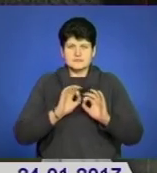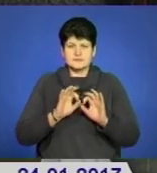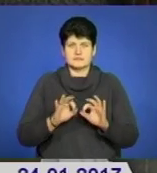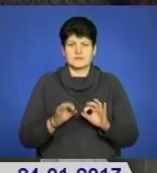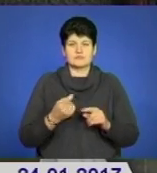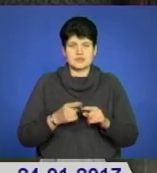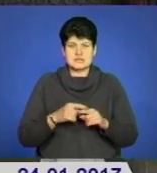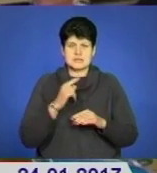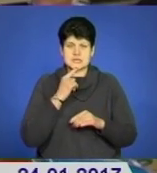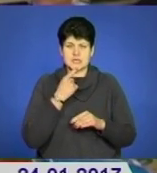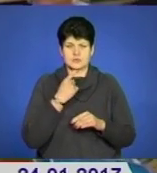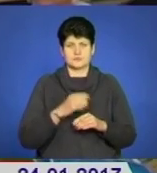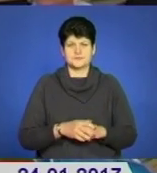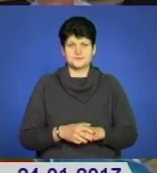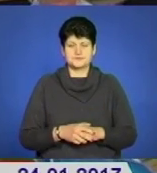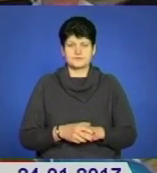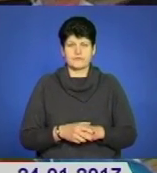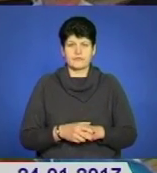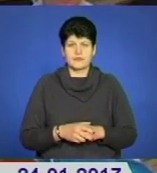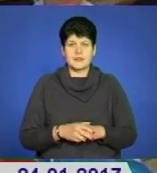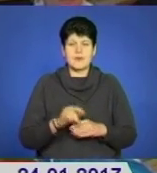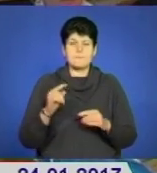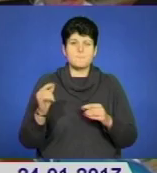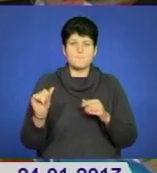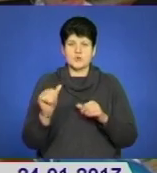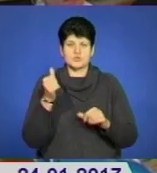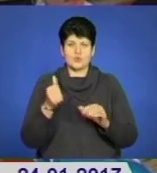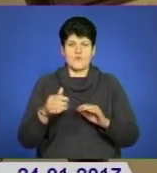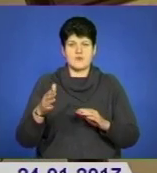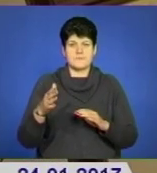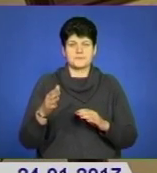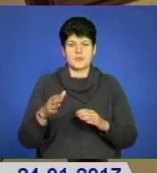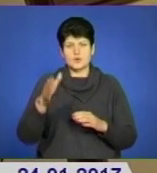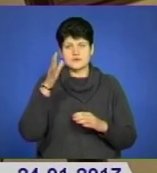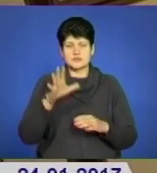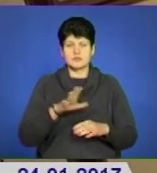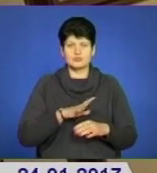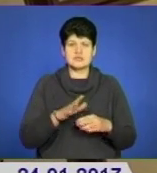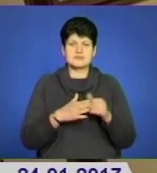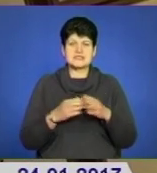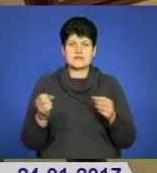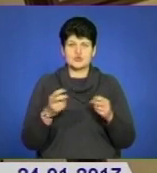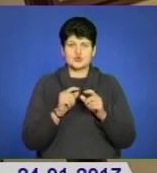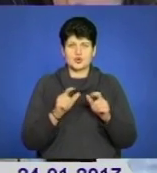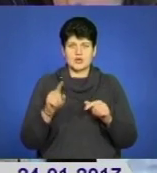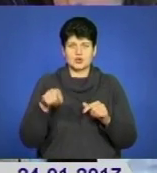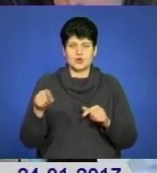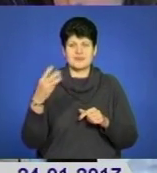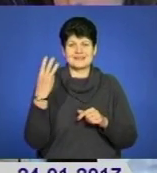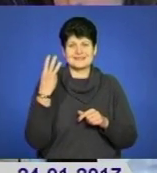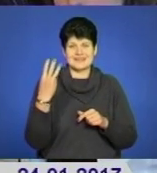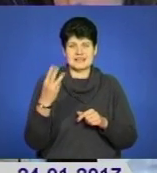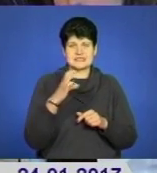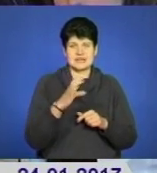це робити достатньо складно. У номінації «Початкова освіта» найкращою стала вчителька із Тернопільської спеціалізованої школи номер 3